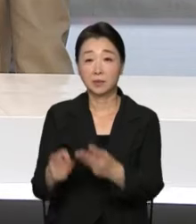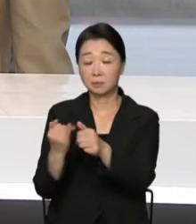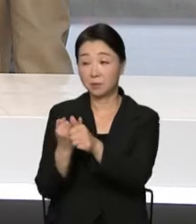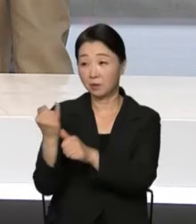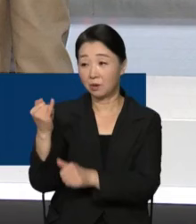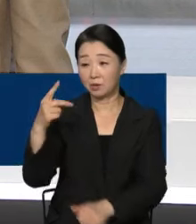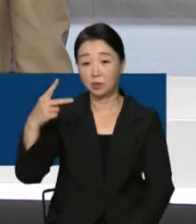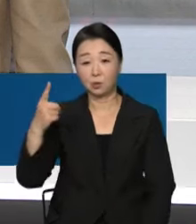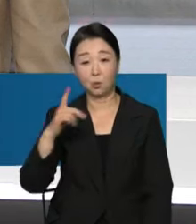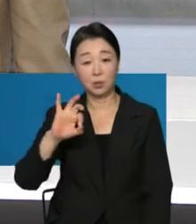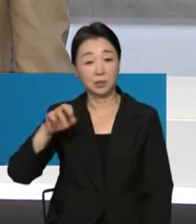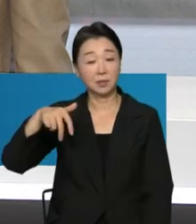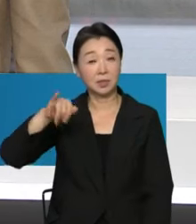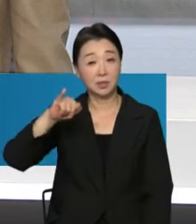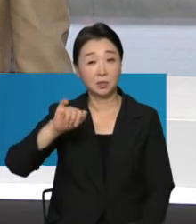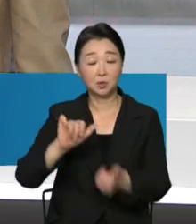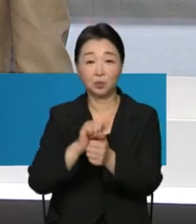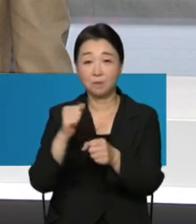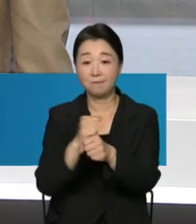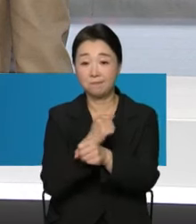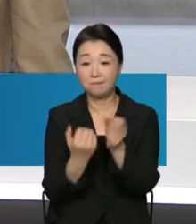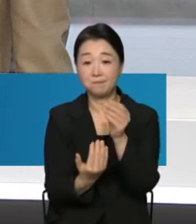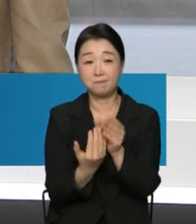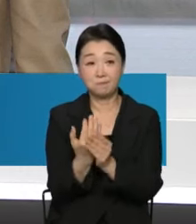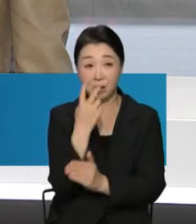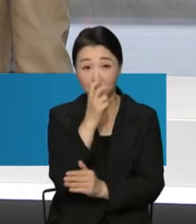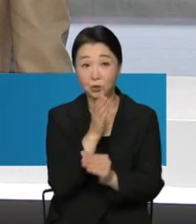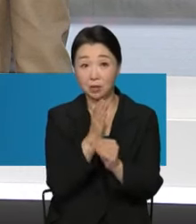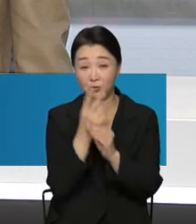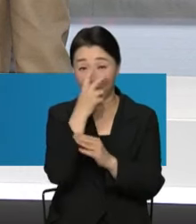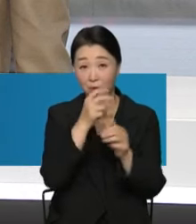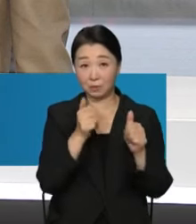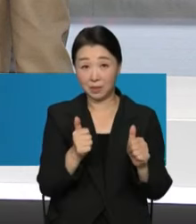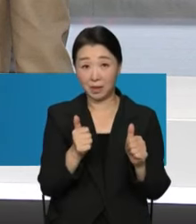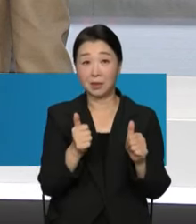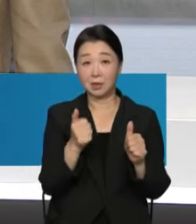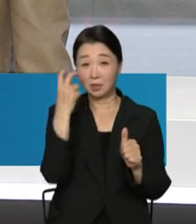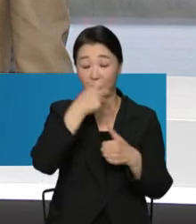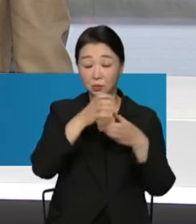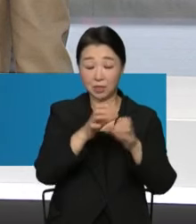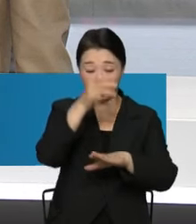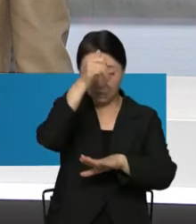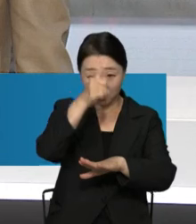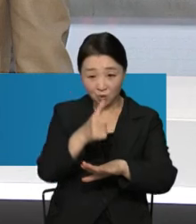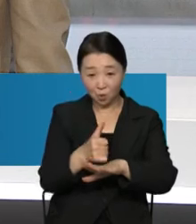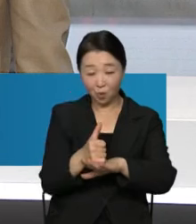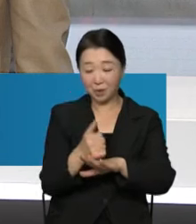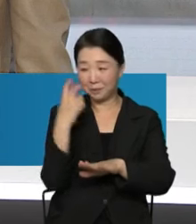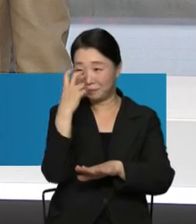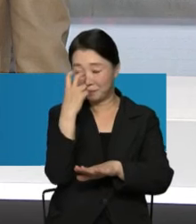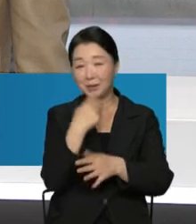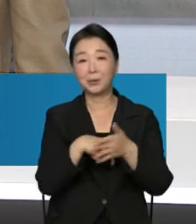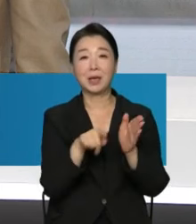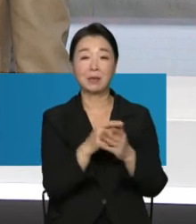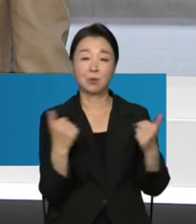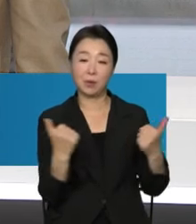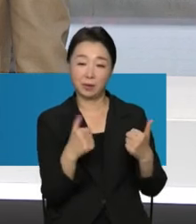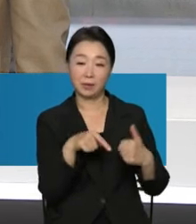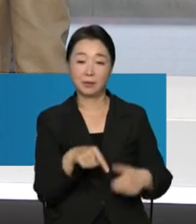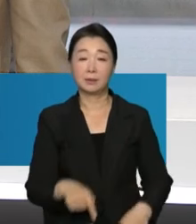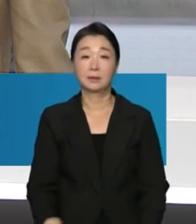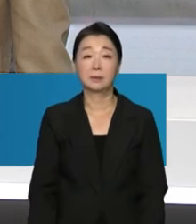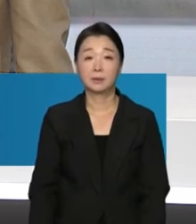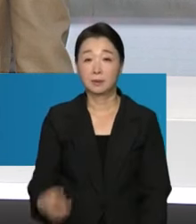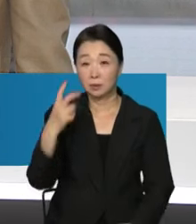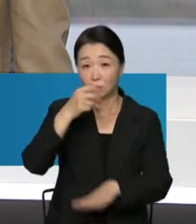김건희 여사의 도이치모터스 주가 조작 사건을 수사 중인 검찰이 수사팀 결론을 최종 점검하기 위한 회의를 열었습니다.